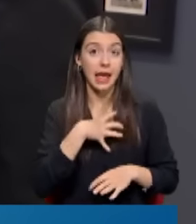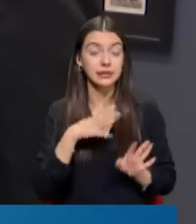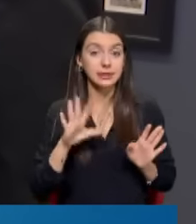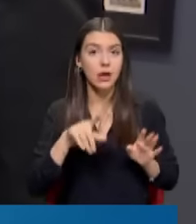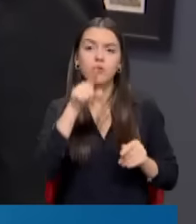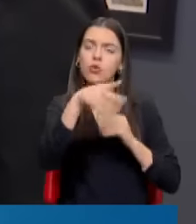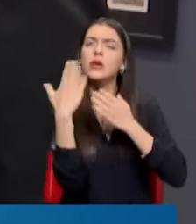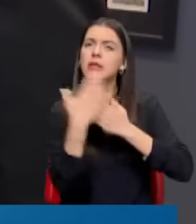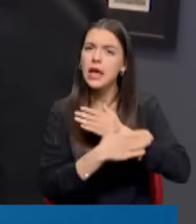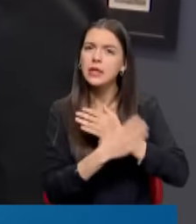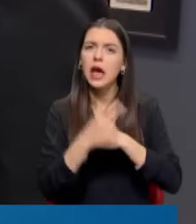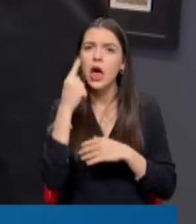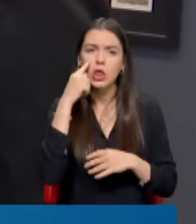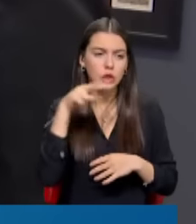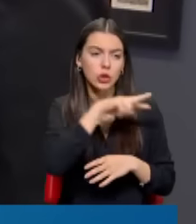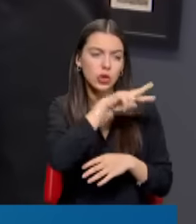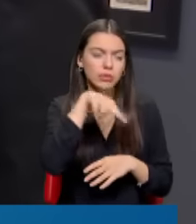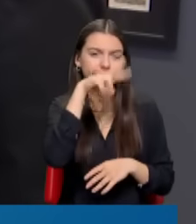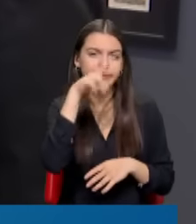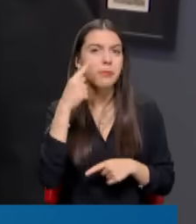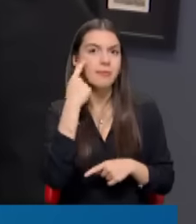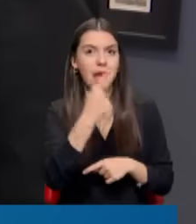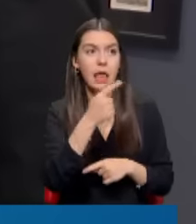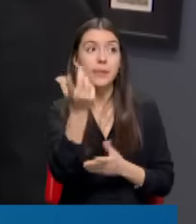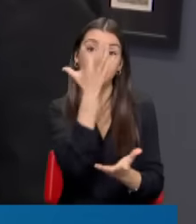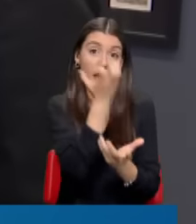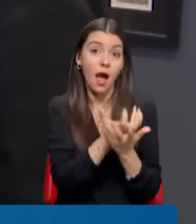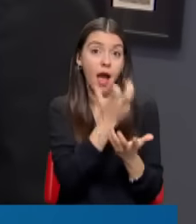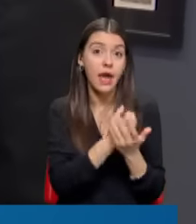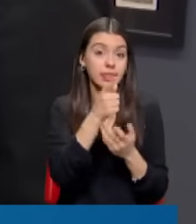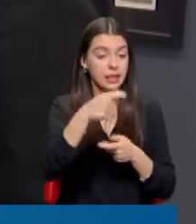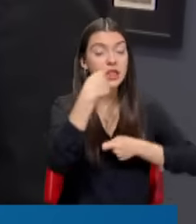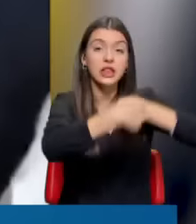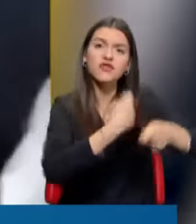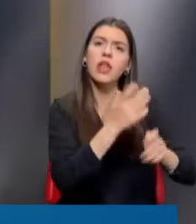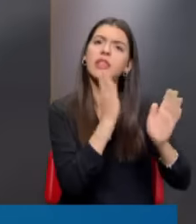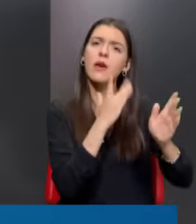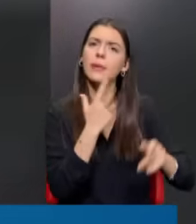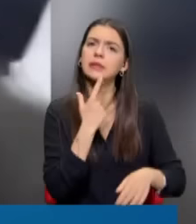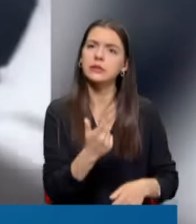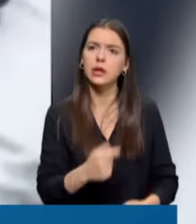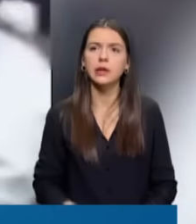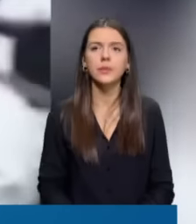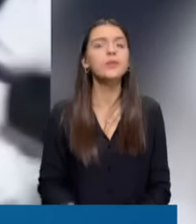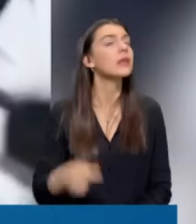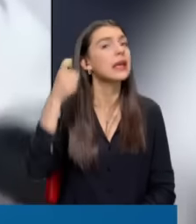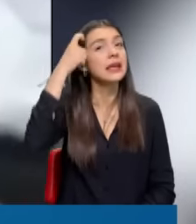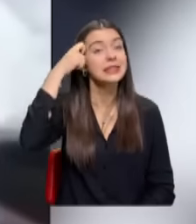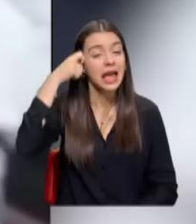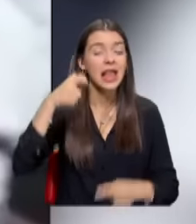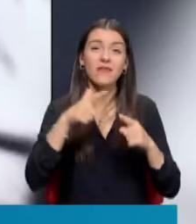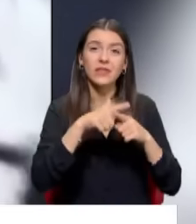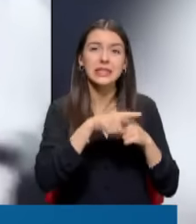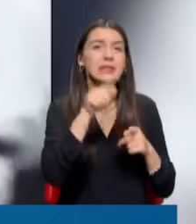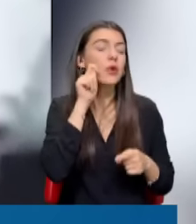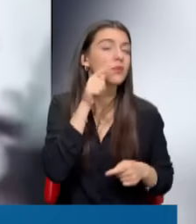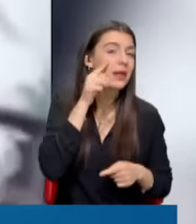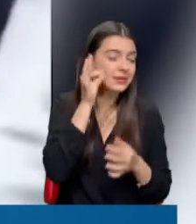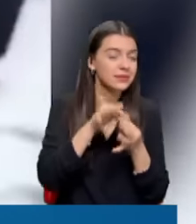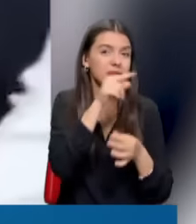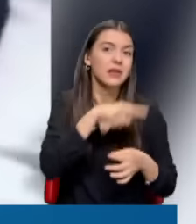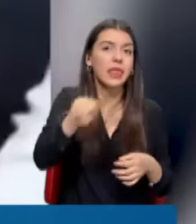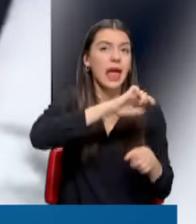bu yasaklamayı gözden geçirelim ve kayda alarak ihracat devam etsin diyor. İsrail'in Filistin'de Müslümanlara Gazze'de yaptığı